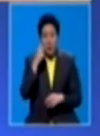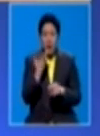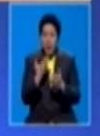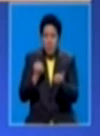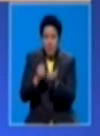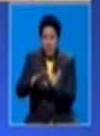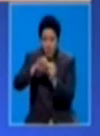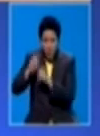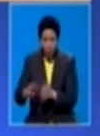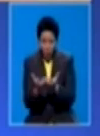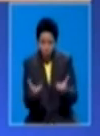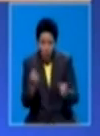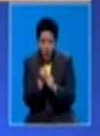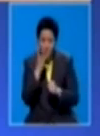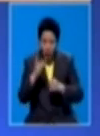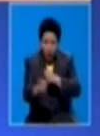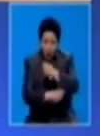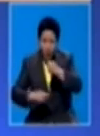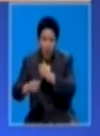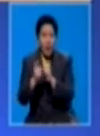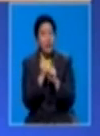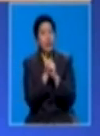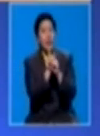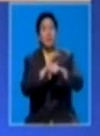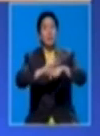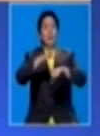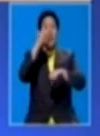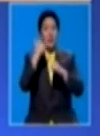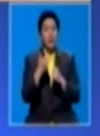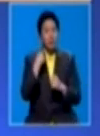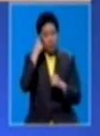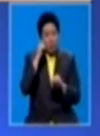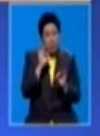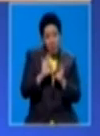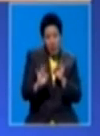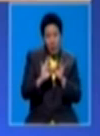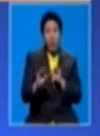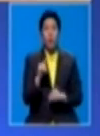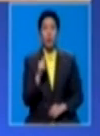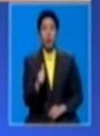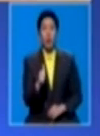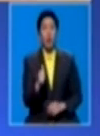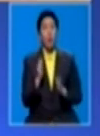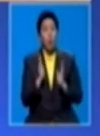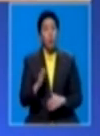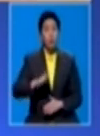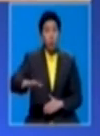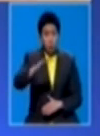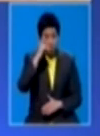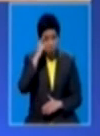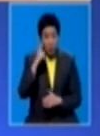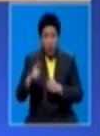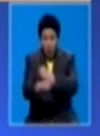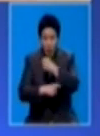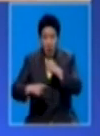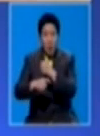การเพิ่มมูลค่าการทำนาแบบไม่ฝืนธรรมชาติทำให้สามารถประหยัดต้นทุนได้มากพี่น้องชาวนาคงทราบดีนะครับว่าการทำนาแ